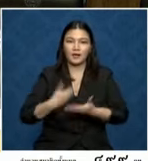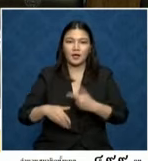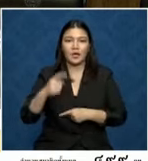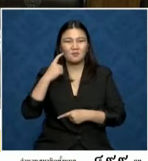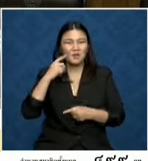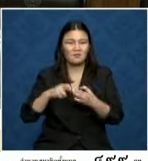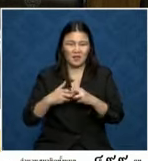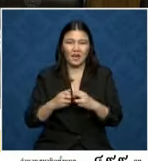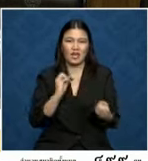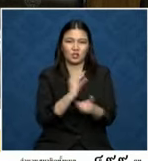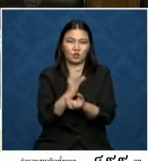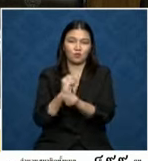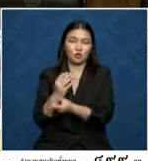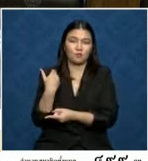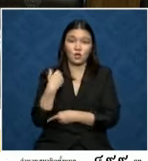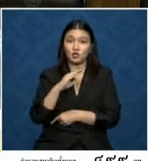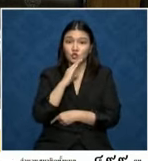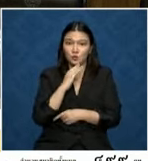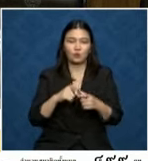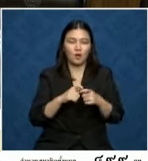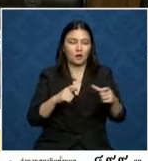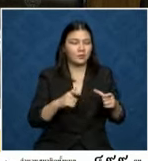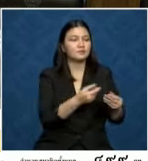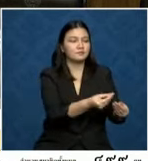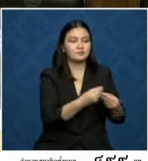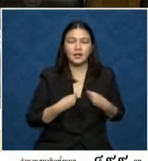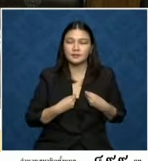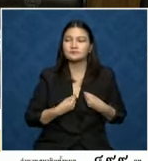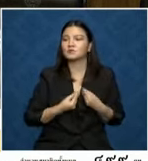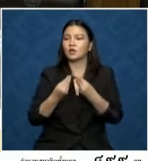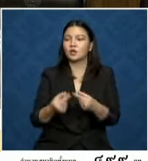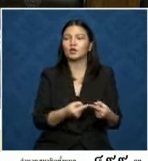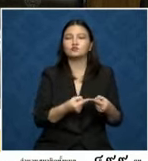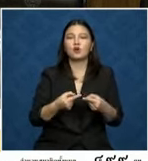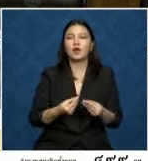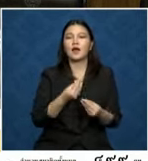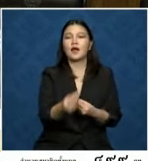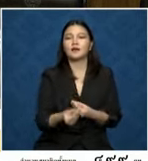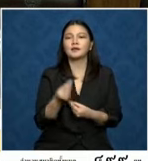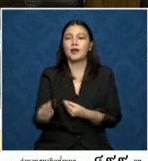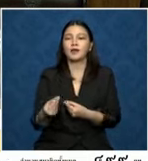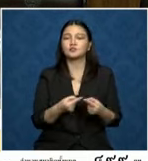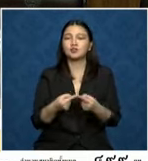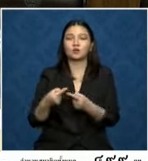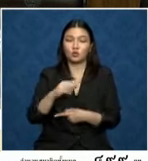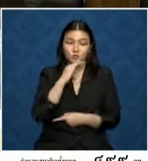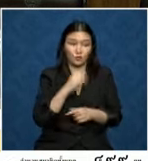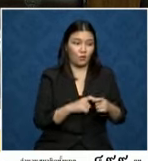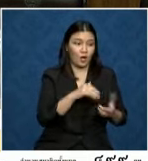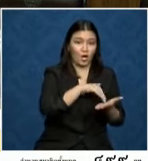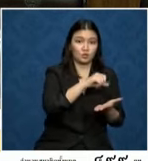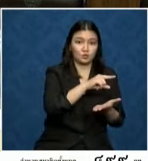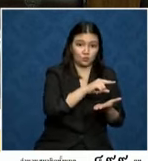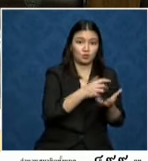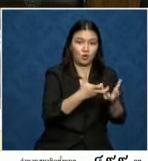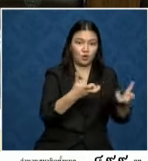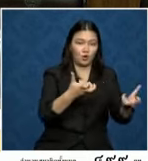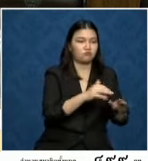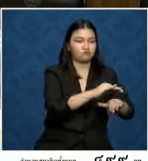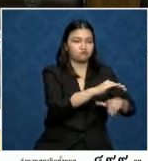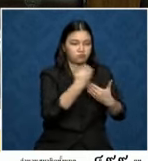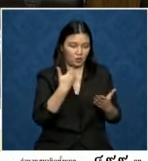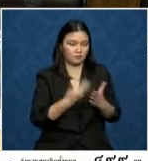ได้ในการที่มีการส่งเช็คกันต่อมานะครับอย่างเช่นพูดง่ายๆว่าจากซัพพลายเออร์นะครับเขาส่งเช็คให้